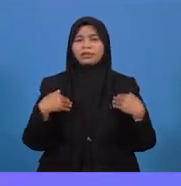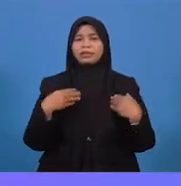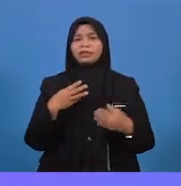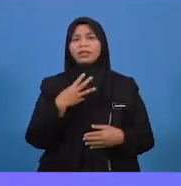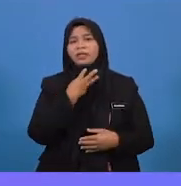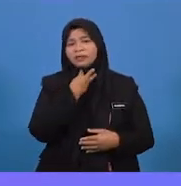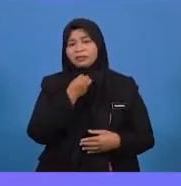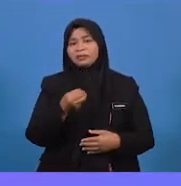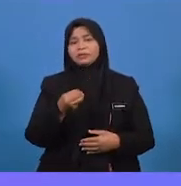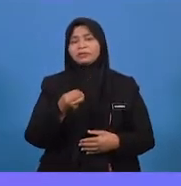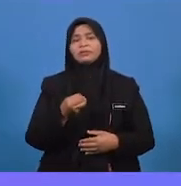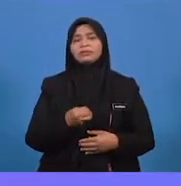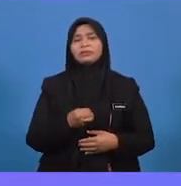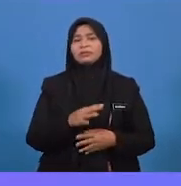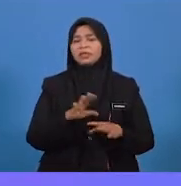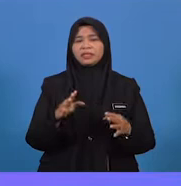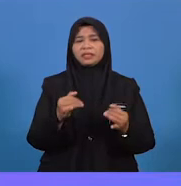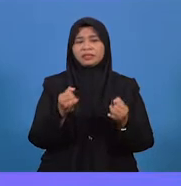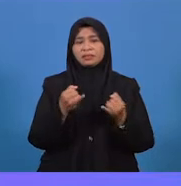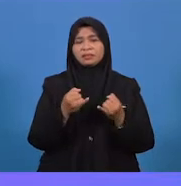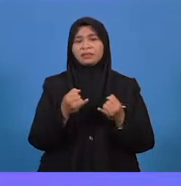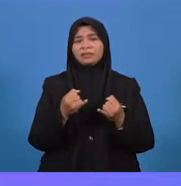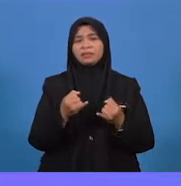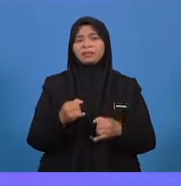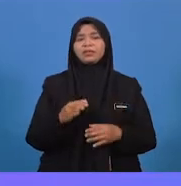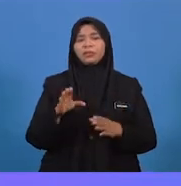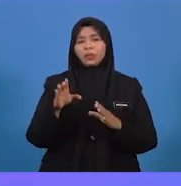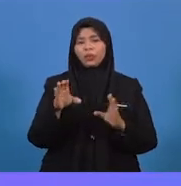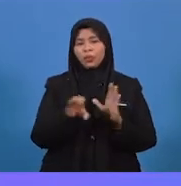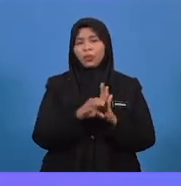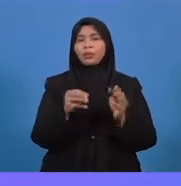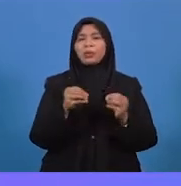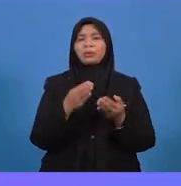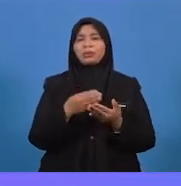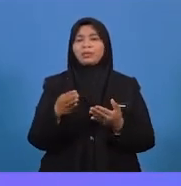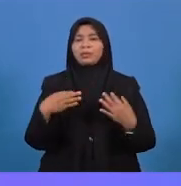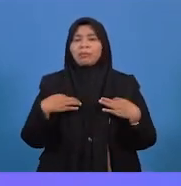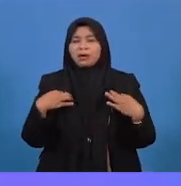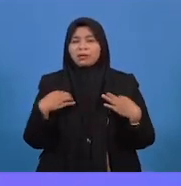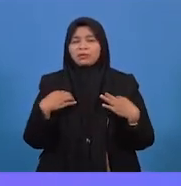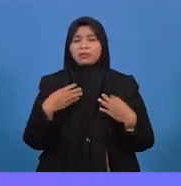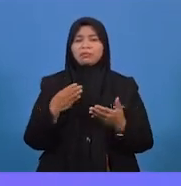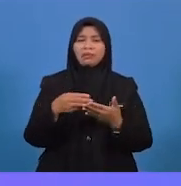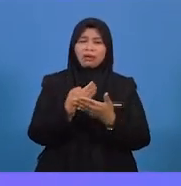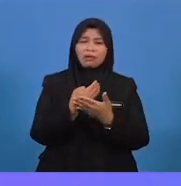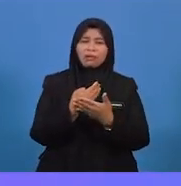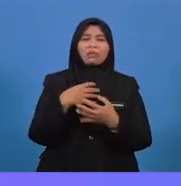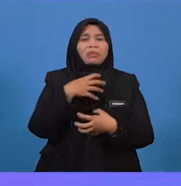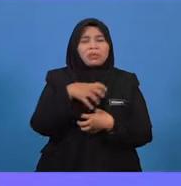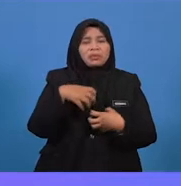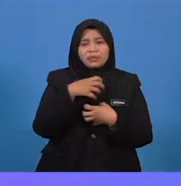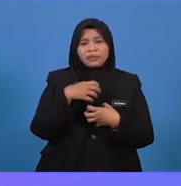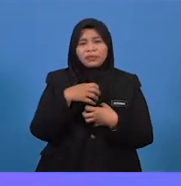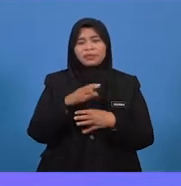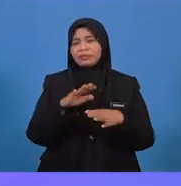nafsu atau keinginan terhadap sesuatu seperti hendak beli baju baru, hendak berseronok dan lain-lain